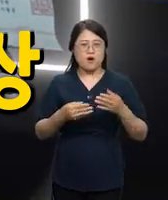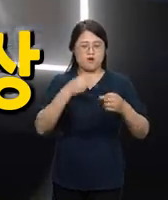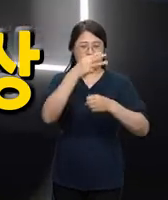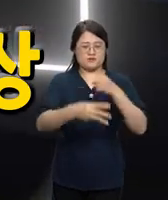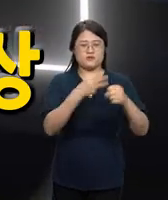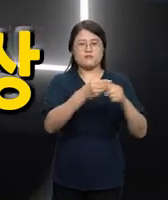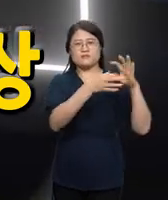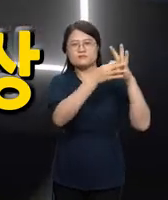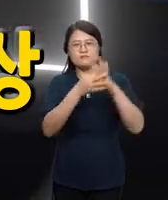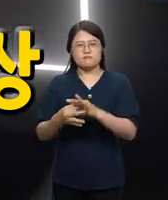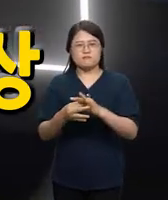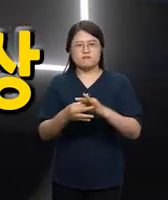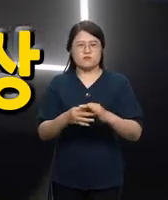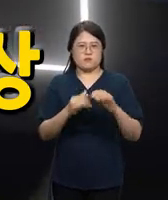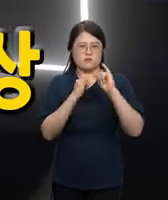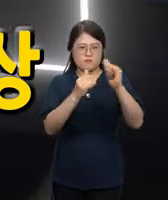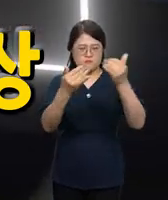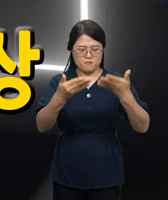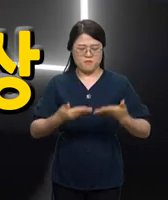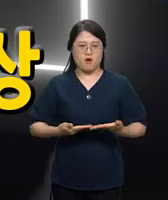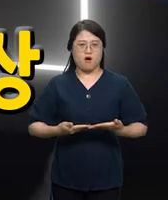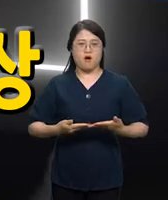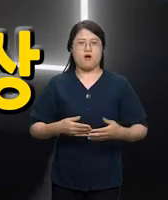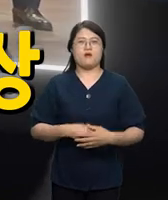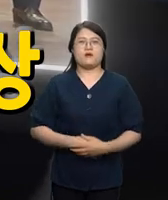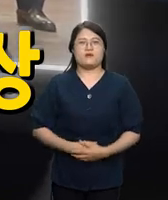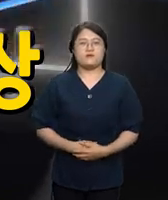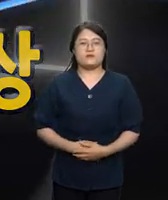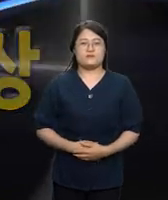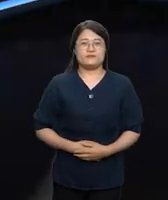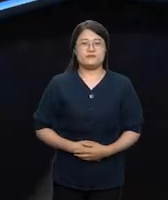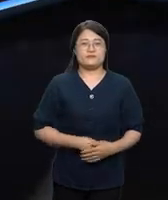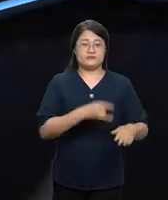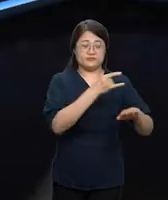3년 연속 지방정치대상을 수상하는 쾌거를 거두었습니다.